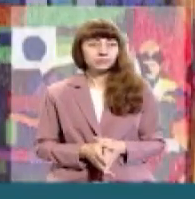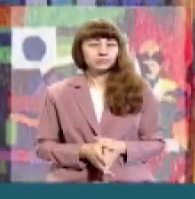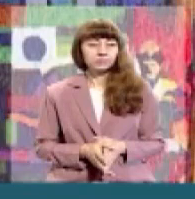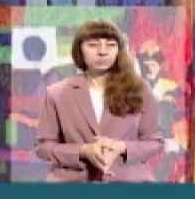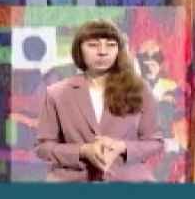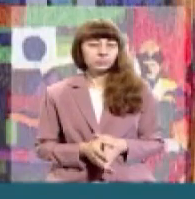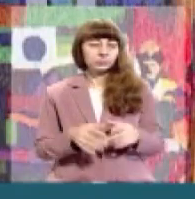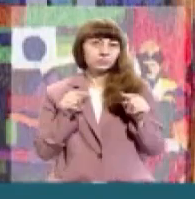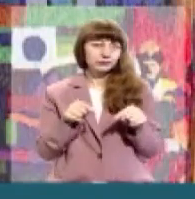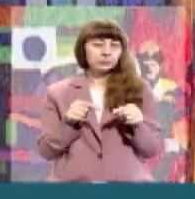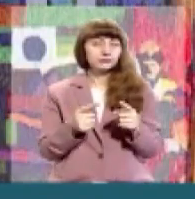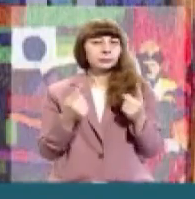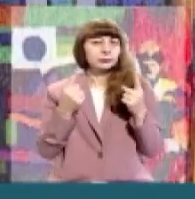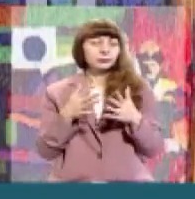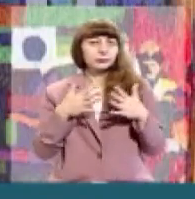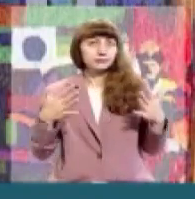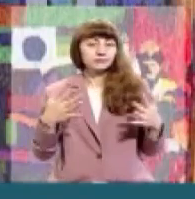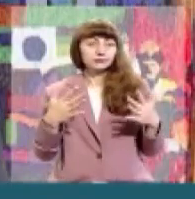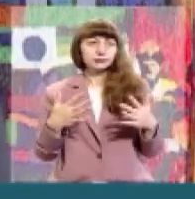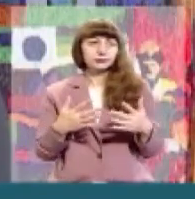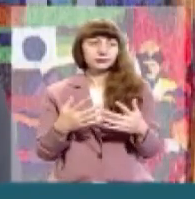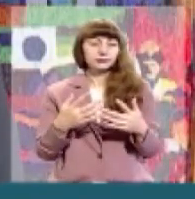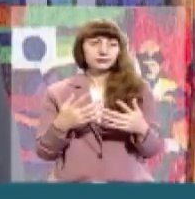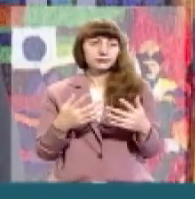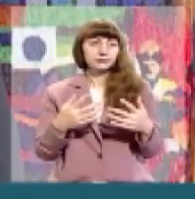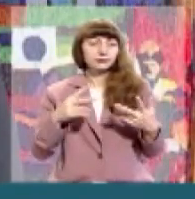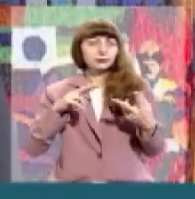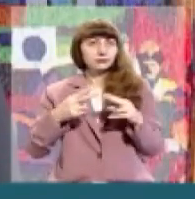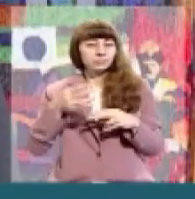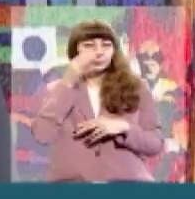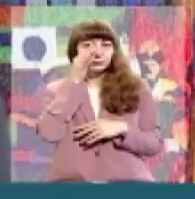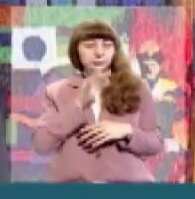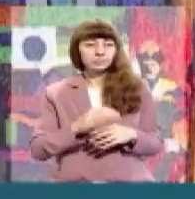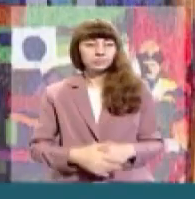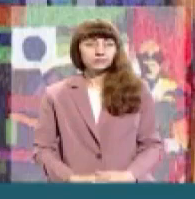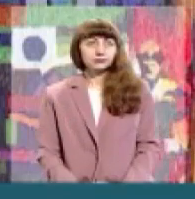бағдарлама бар. Осы бағдарлама аясында мектептің мұғалімдері